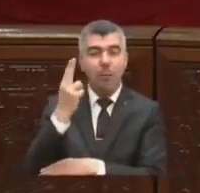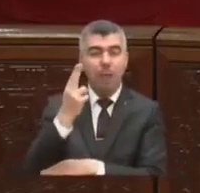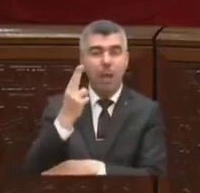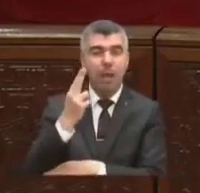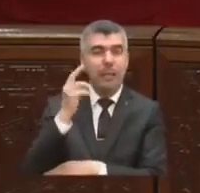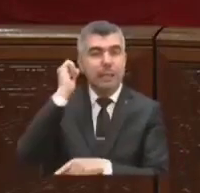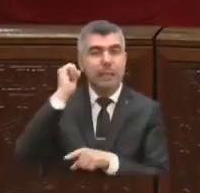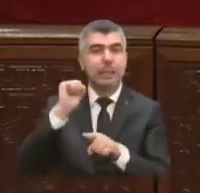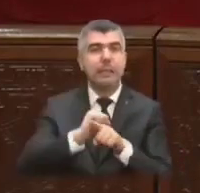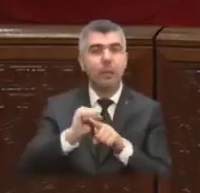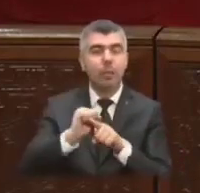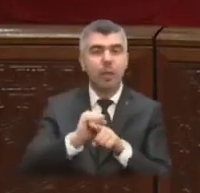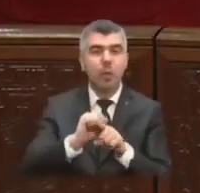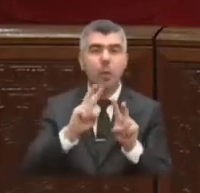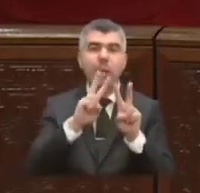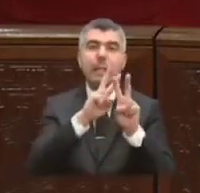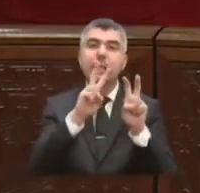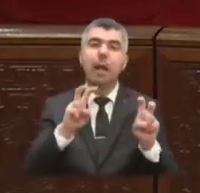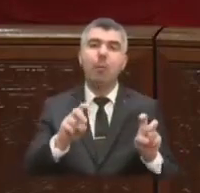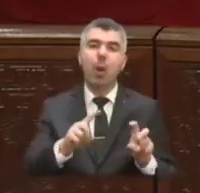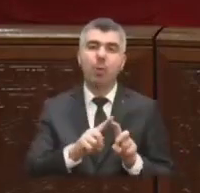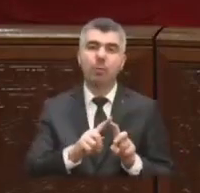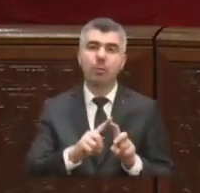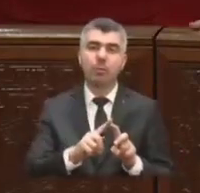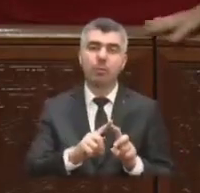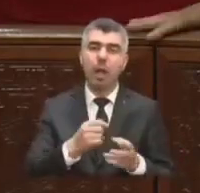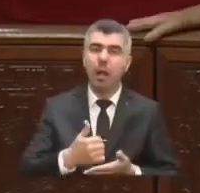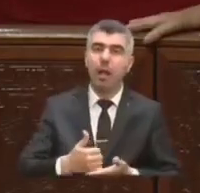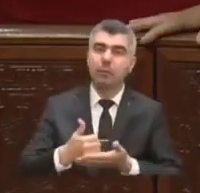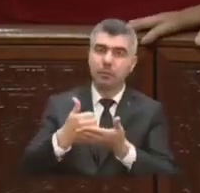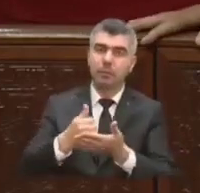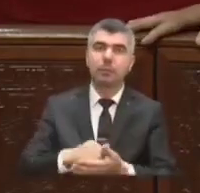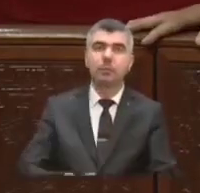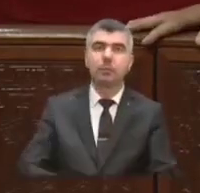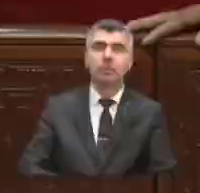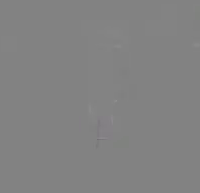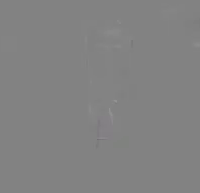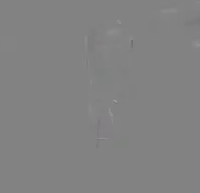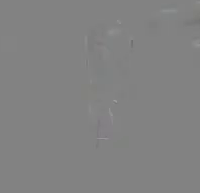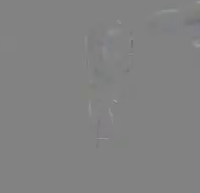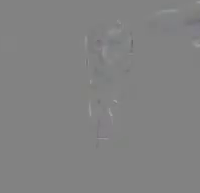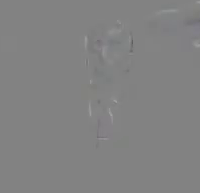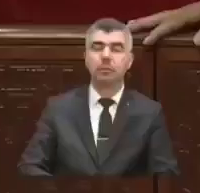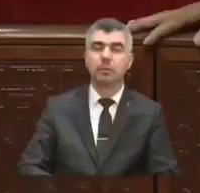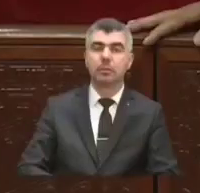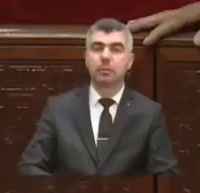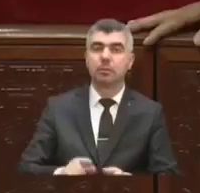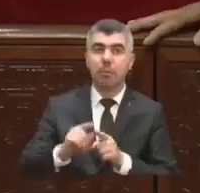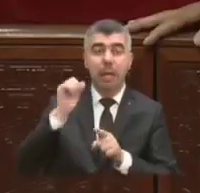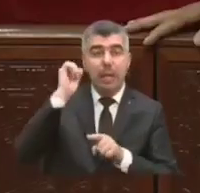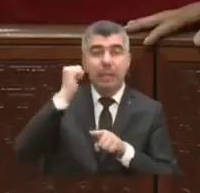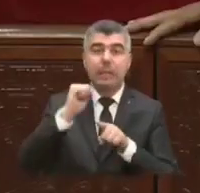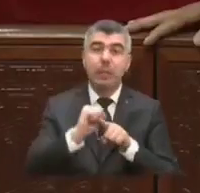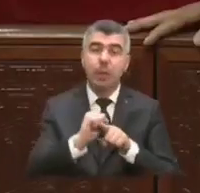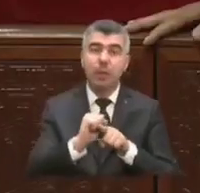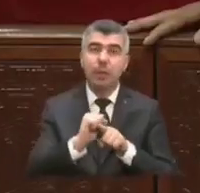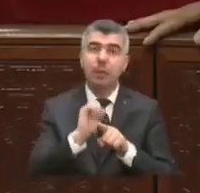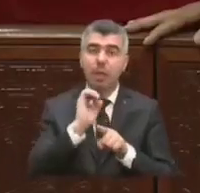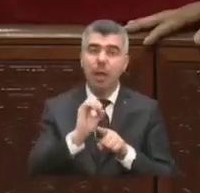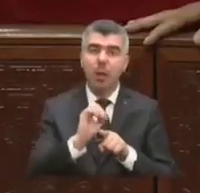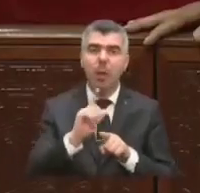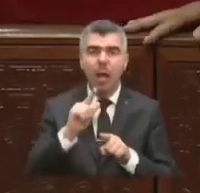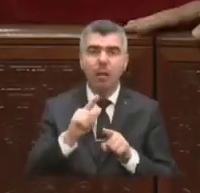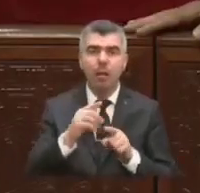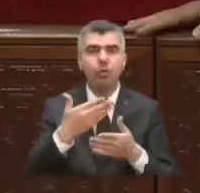تكوين مستمر وعطاتو الدبلوم الوطني. أما بالنسبة للتكوين، التكوين المستمر عنده فيه